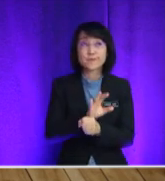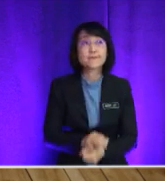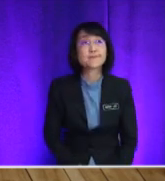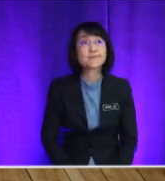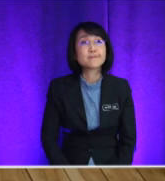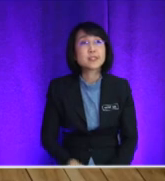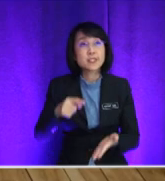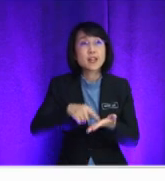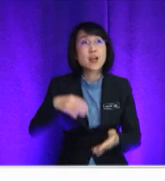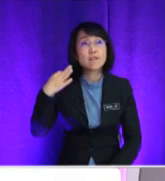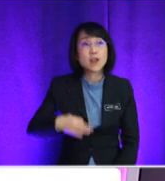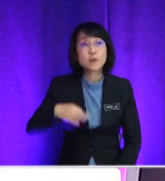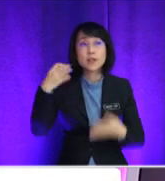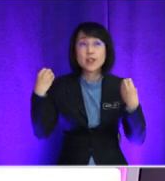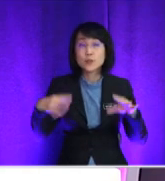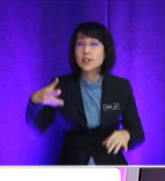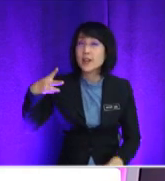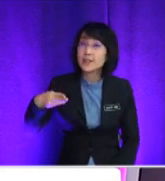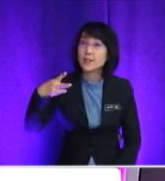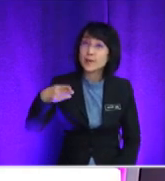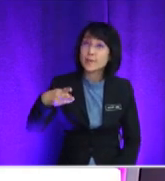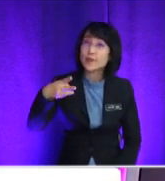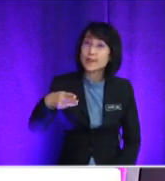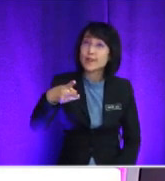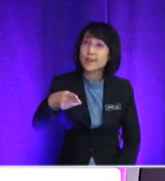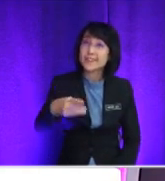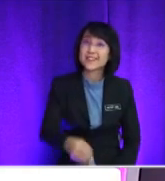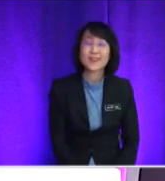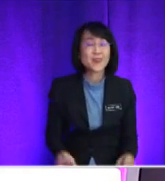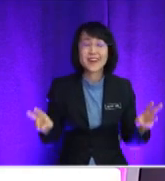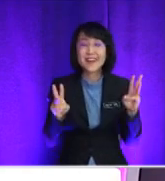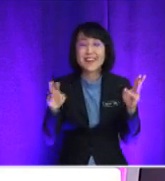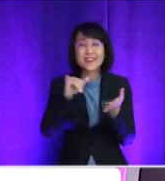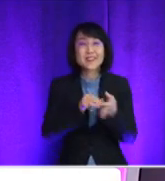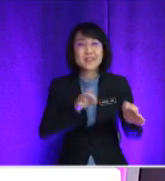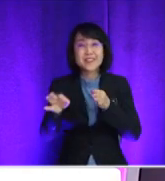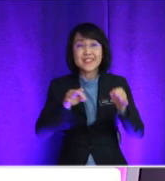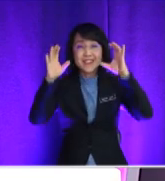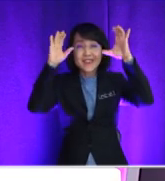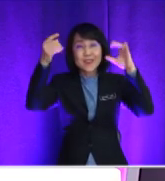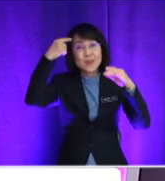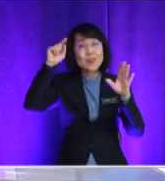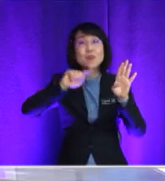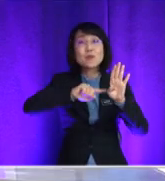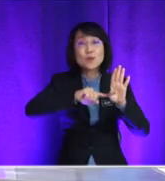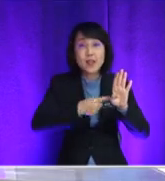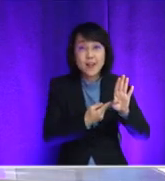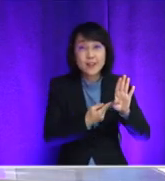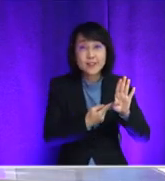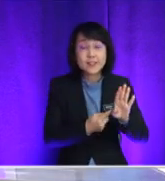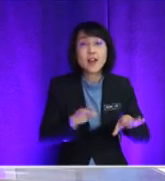adalah Febri yang telah dipotong oke wah itu dia penjelasannya bagaimana